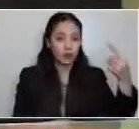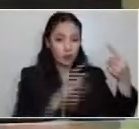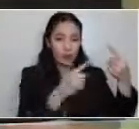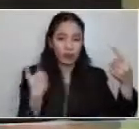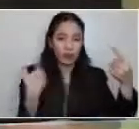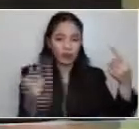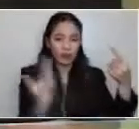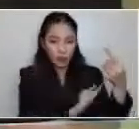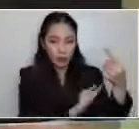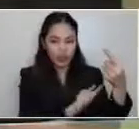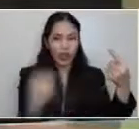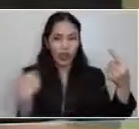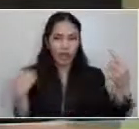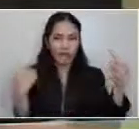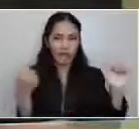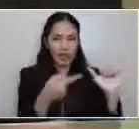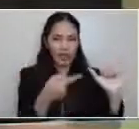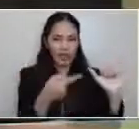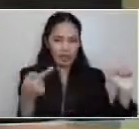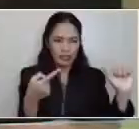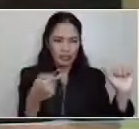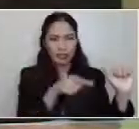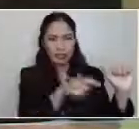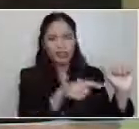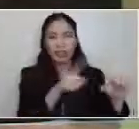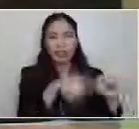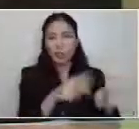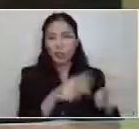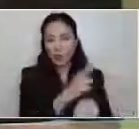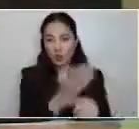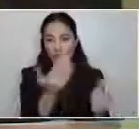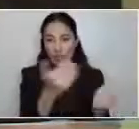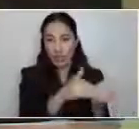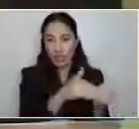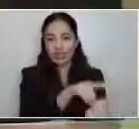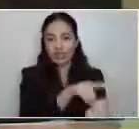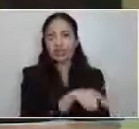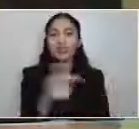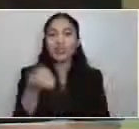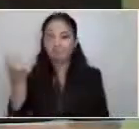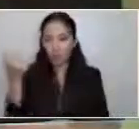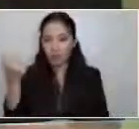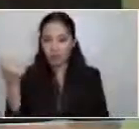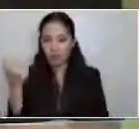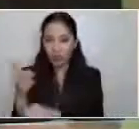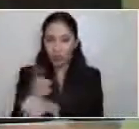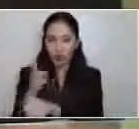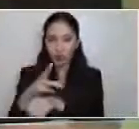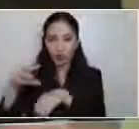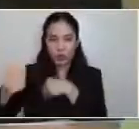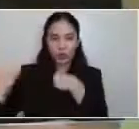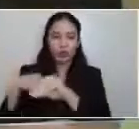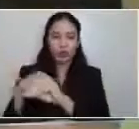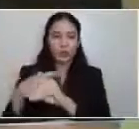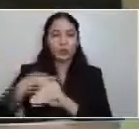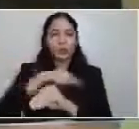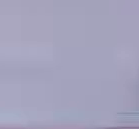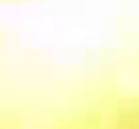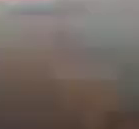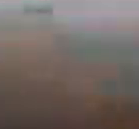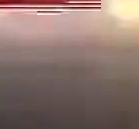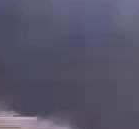dyan sa NAIA Terminal 2 ang ating kasamang si Kenneth Pasyente live. Rise and shine, Kenneth!